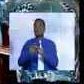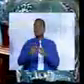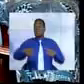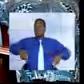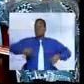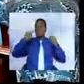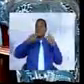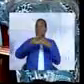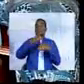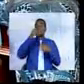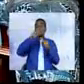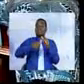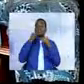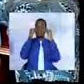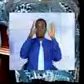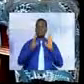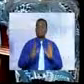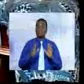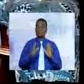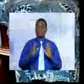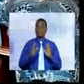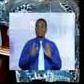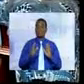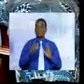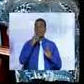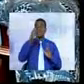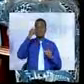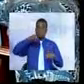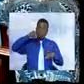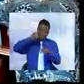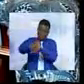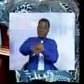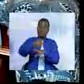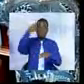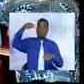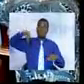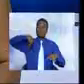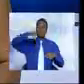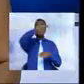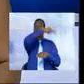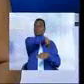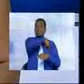de chacun de nos concitoyens est une obligation pour nous.